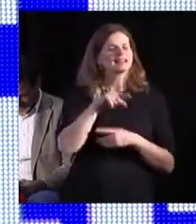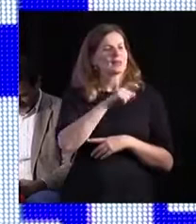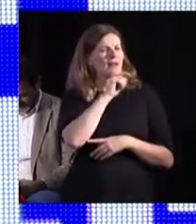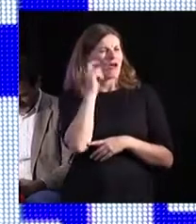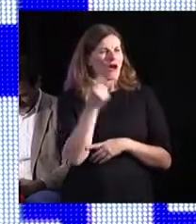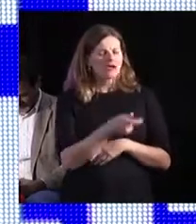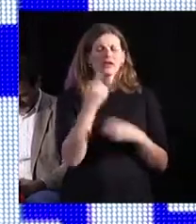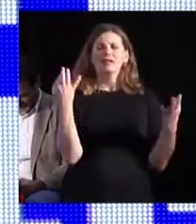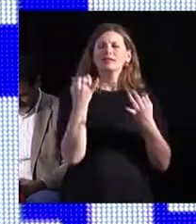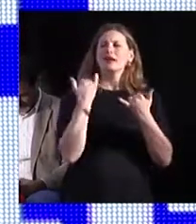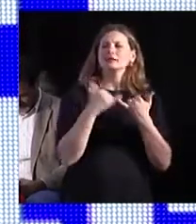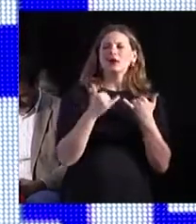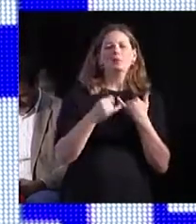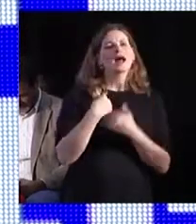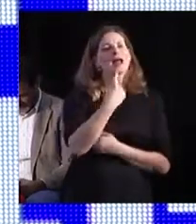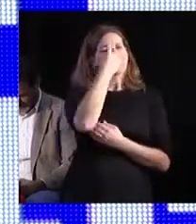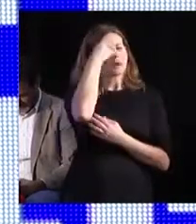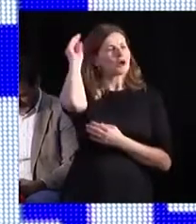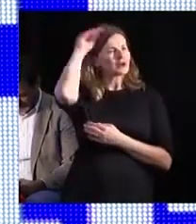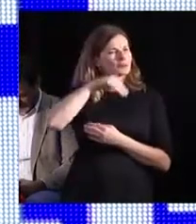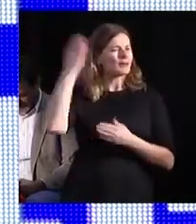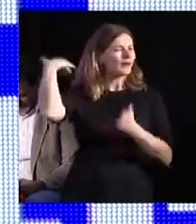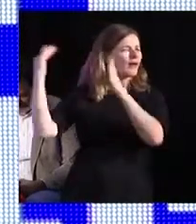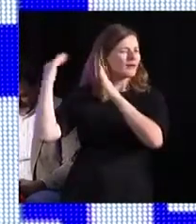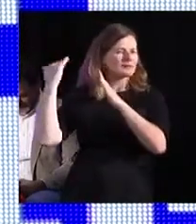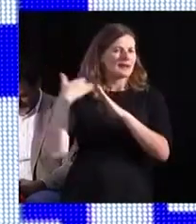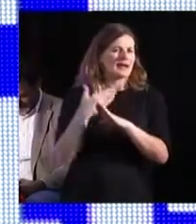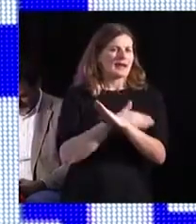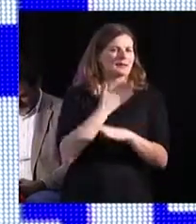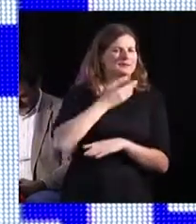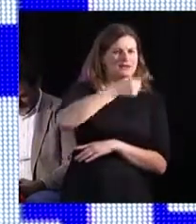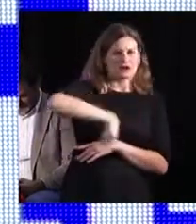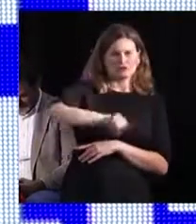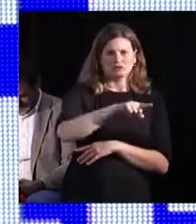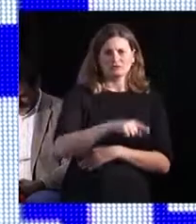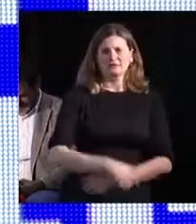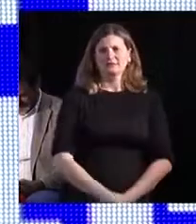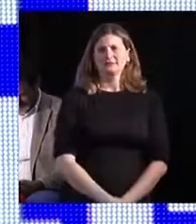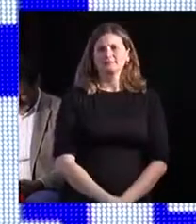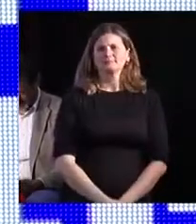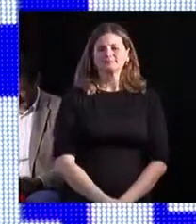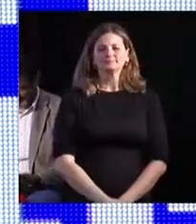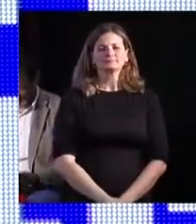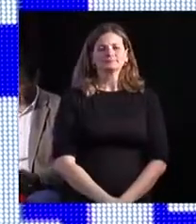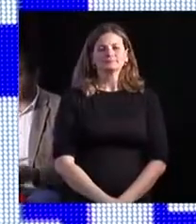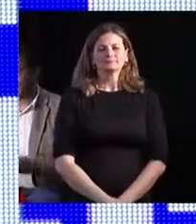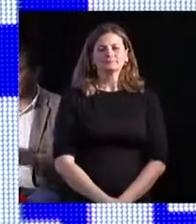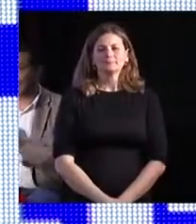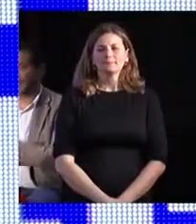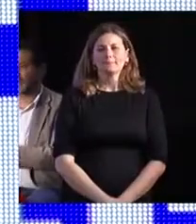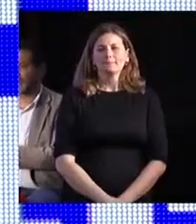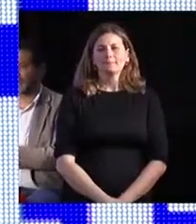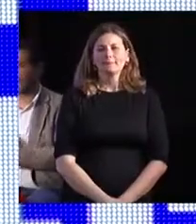recuperar la memòria republicana d'aquells que ens van precedir. I perquè el que està en